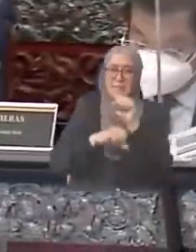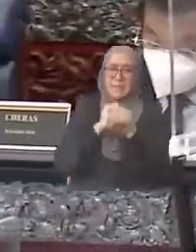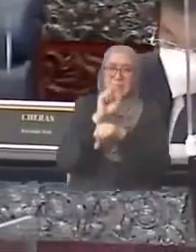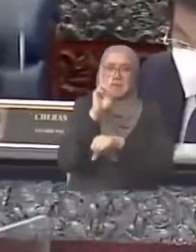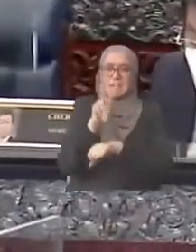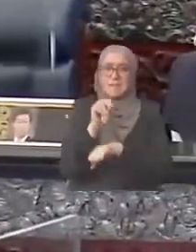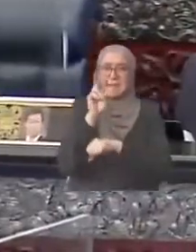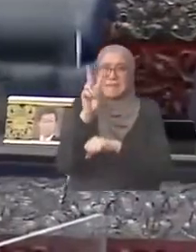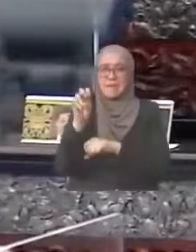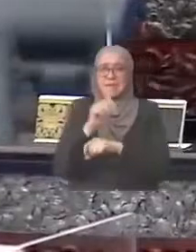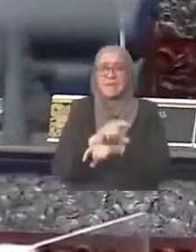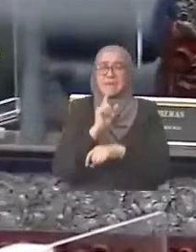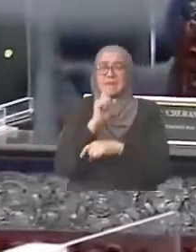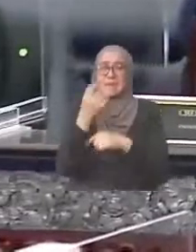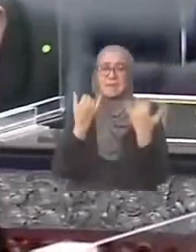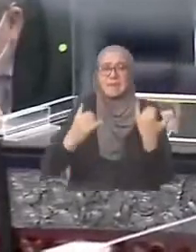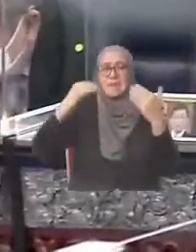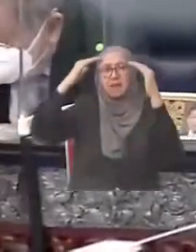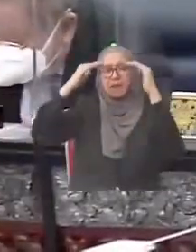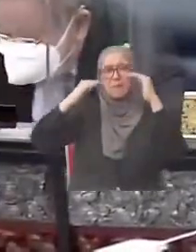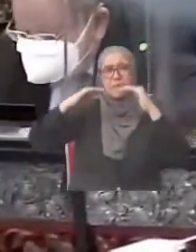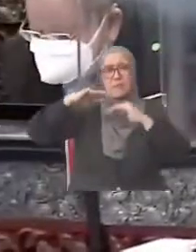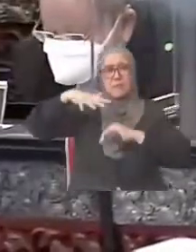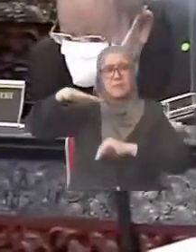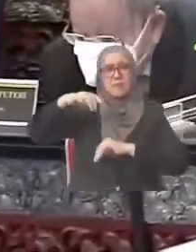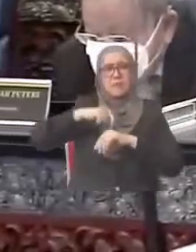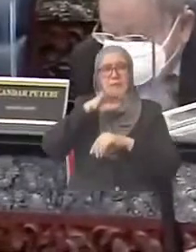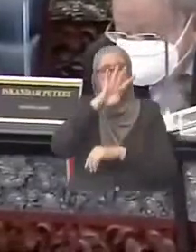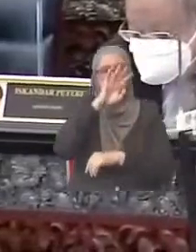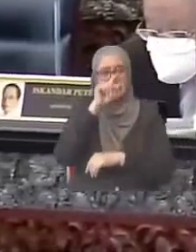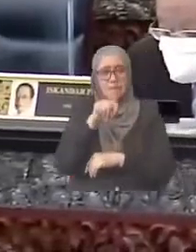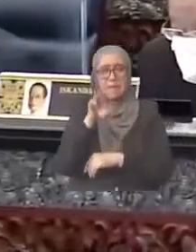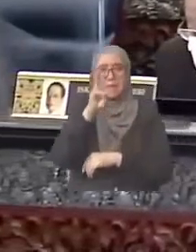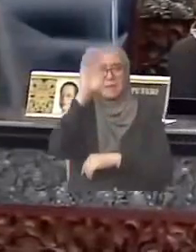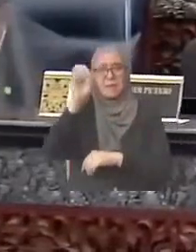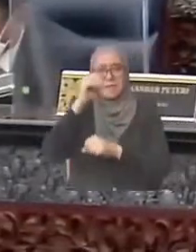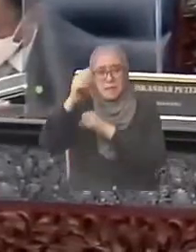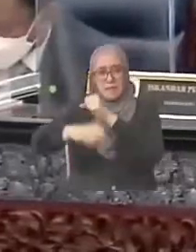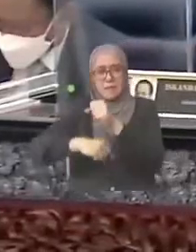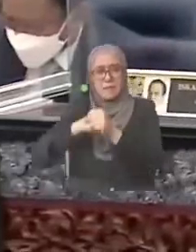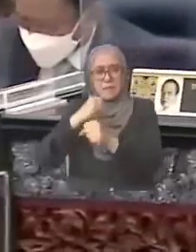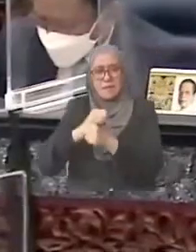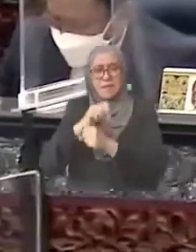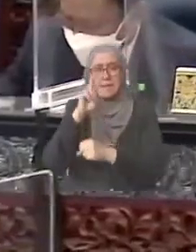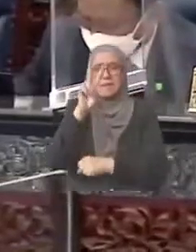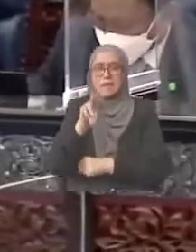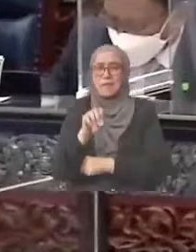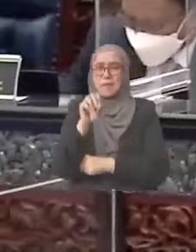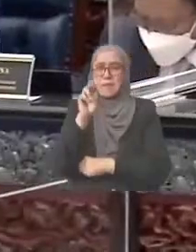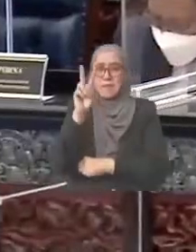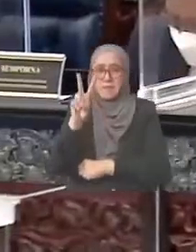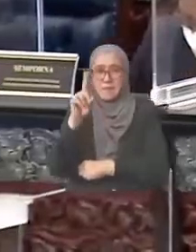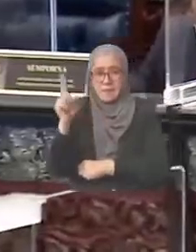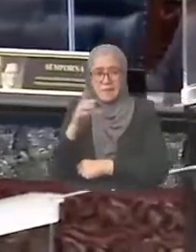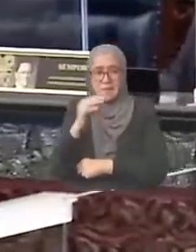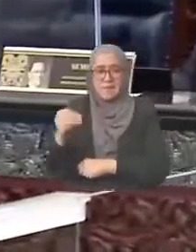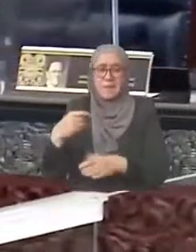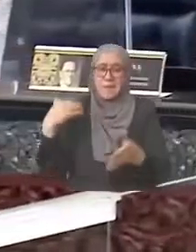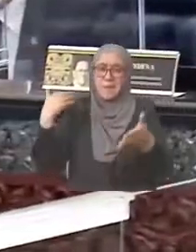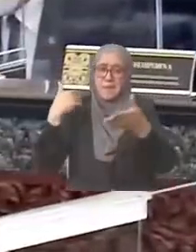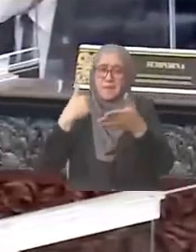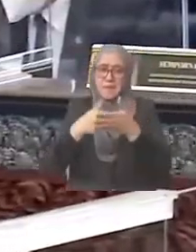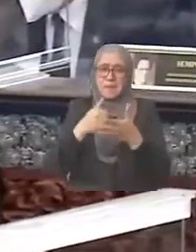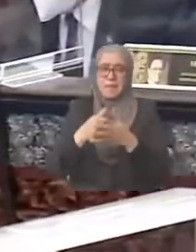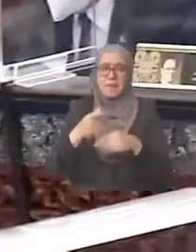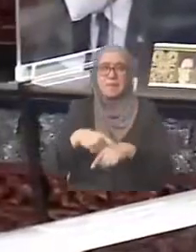menyederhanakan dengan kadar empat pukulan 600 pada ogos 21 hampir 750.000 saudara-saudari kita